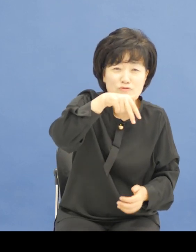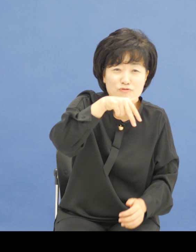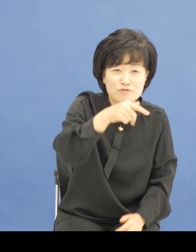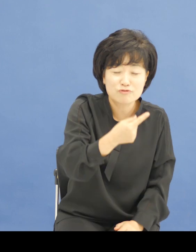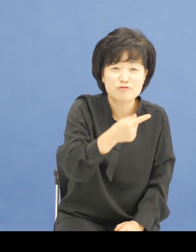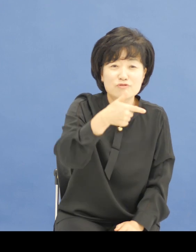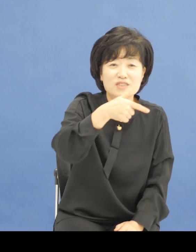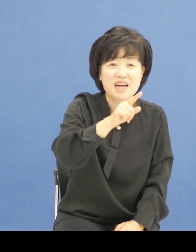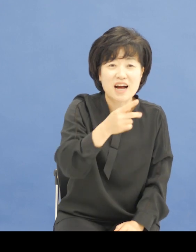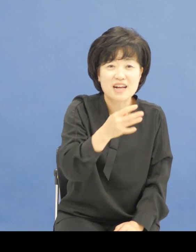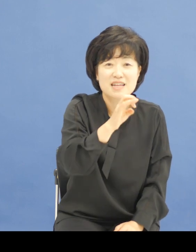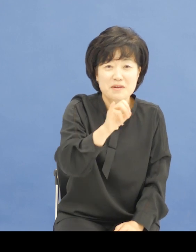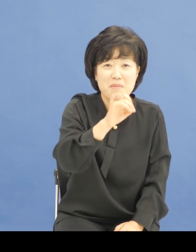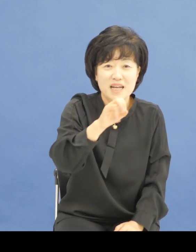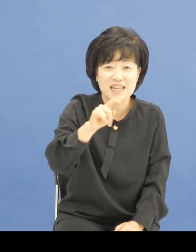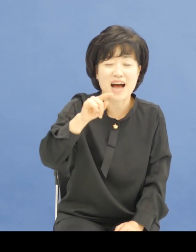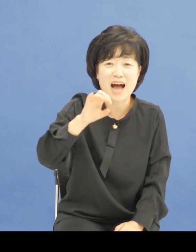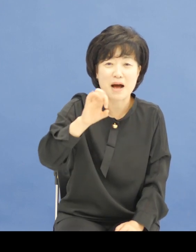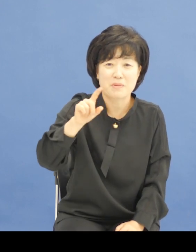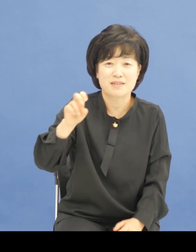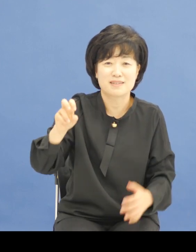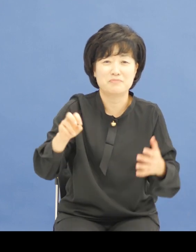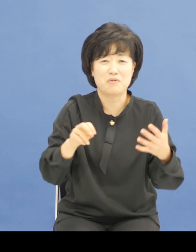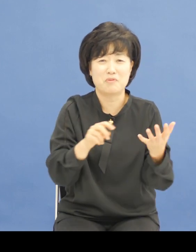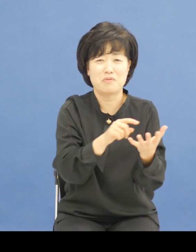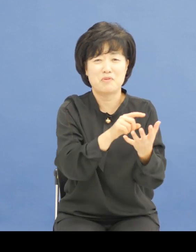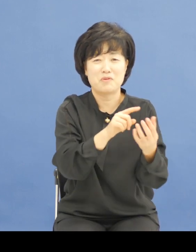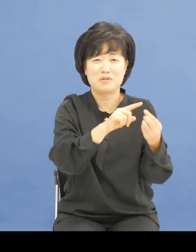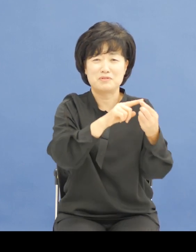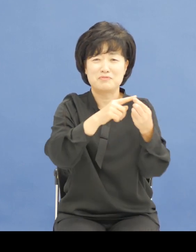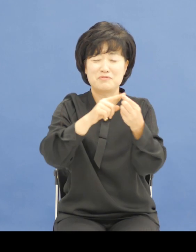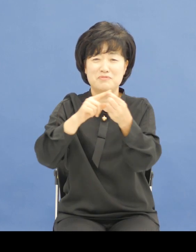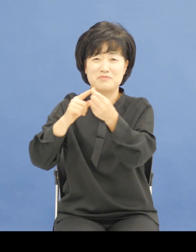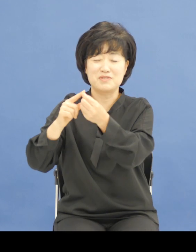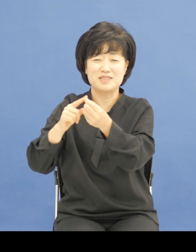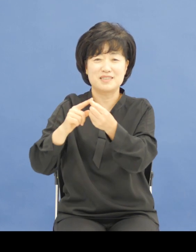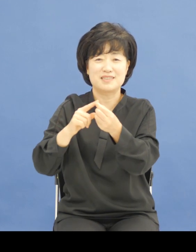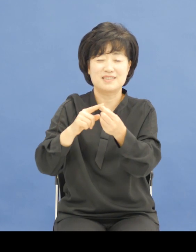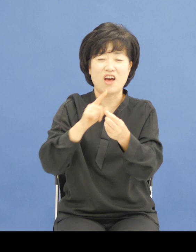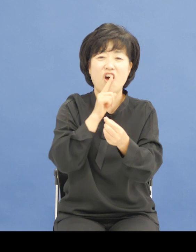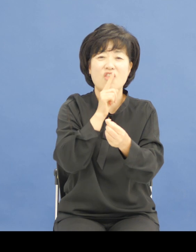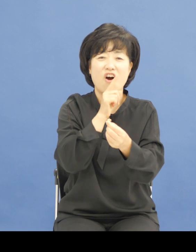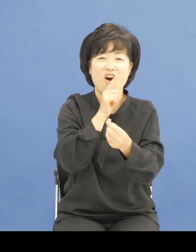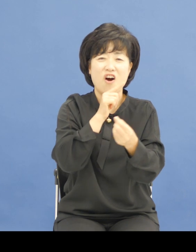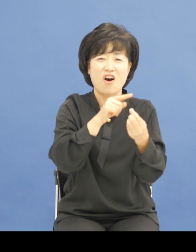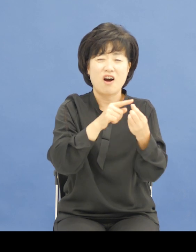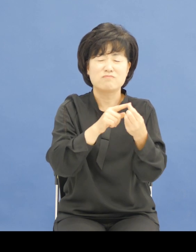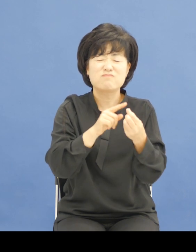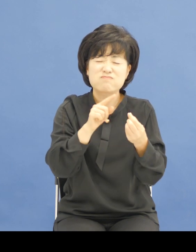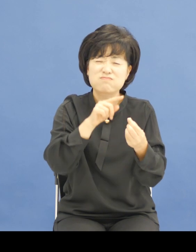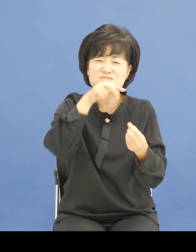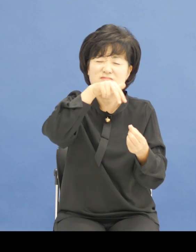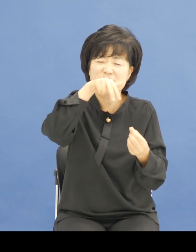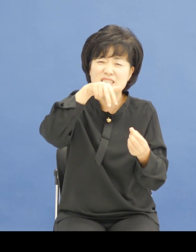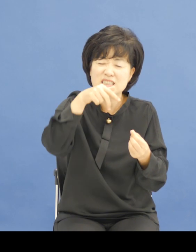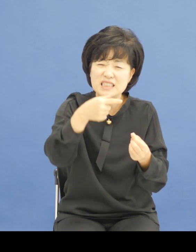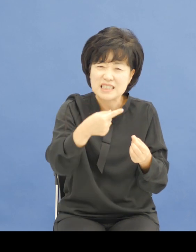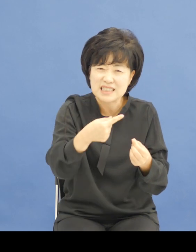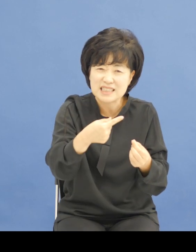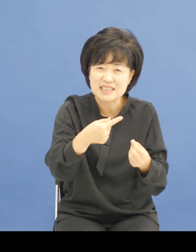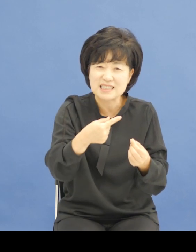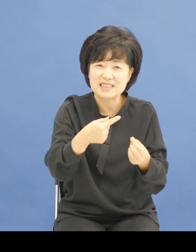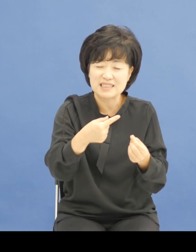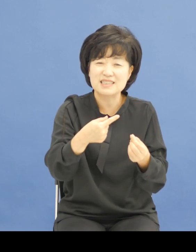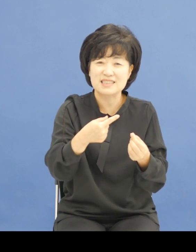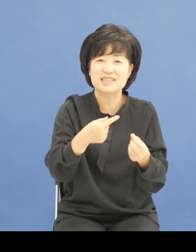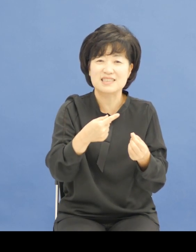야부야. 그게 The Book of Four Gospels라는 이제 그런 뜻입니다. 그 누구나 주. 그럼 이렇게 읽으면 그들은 알아듣는